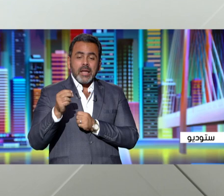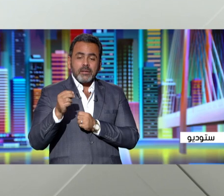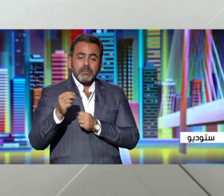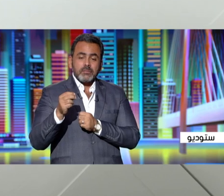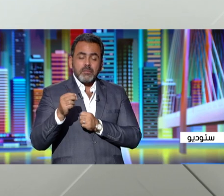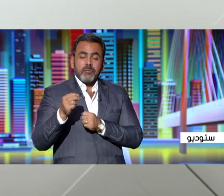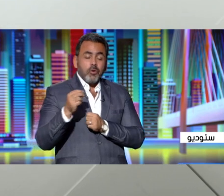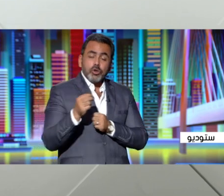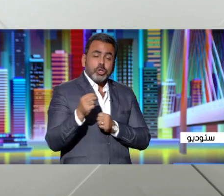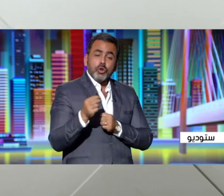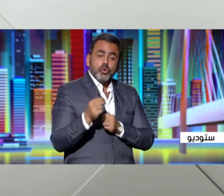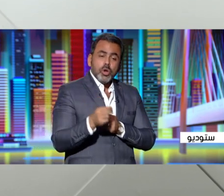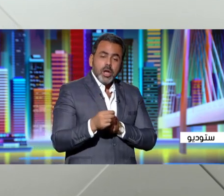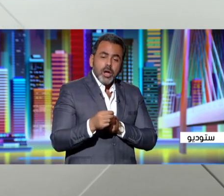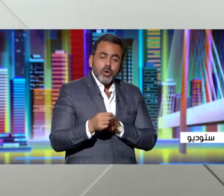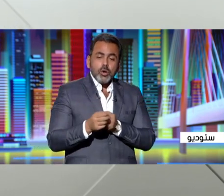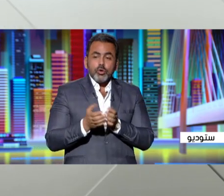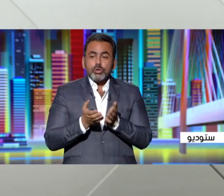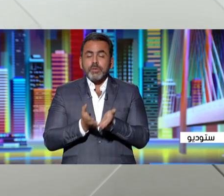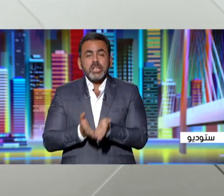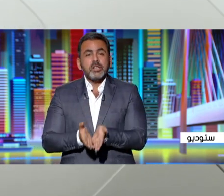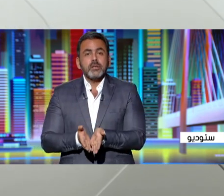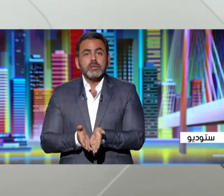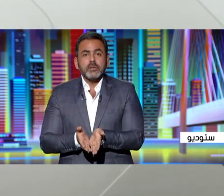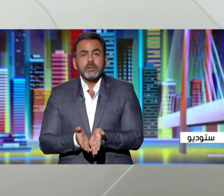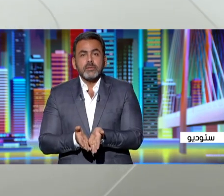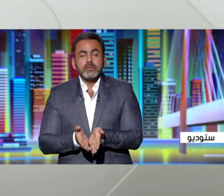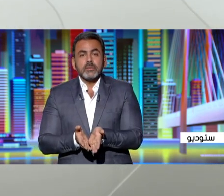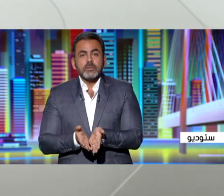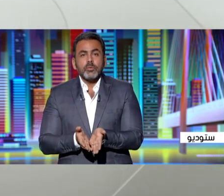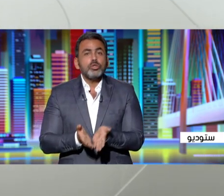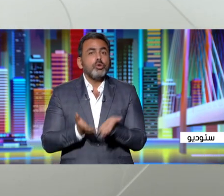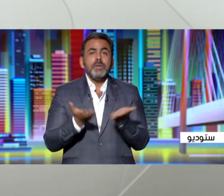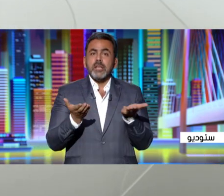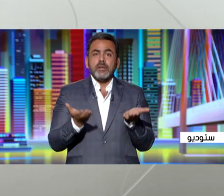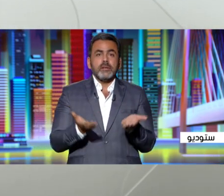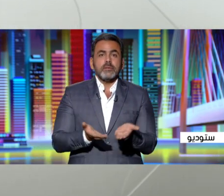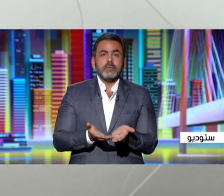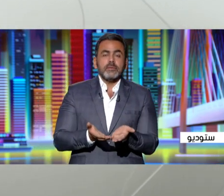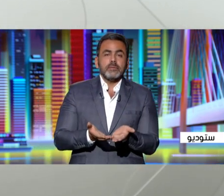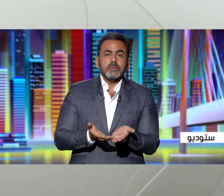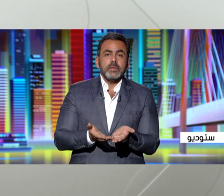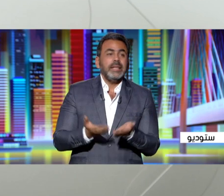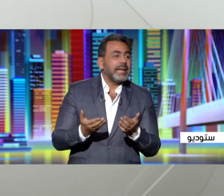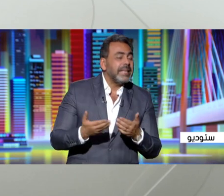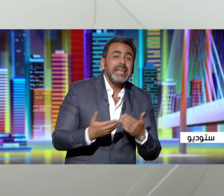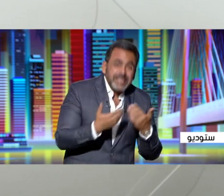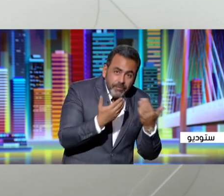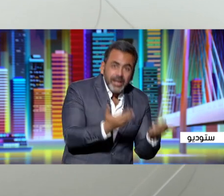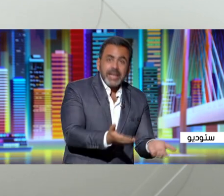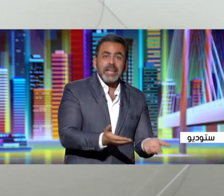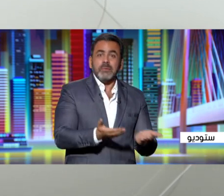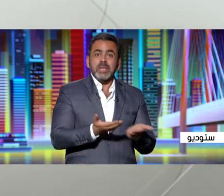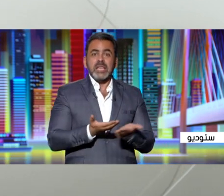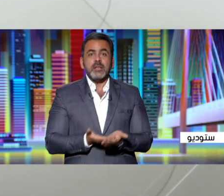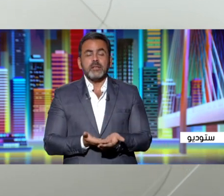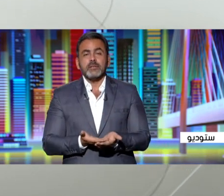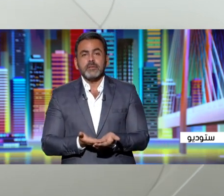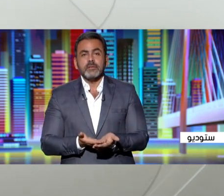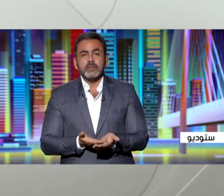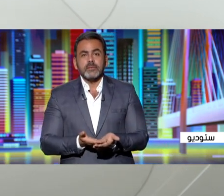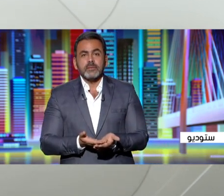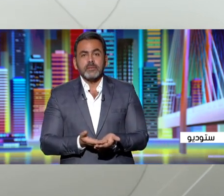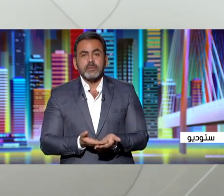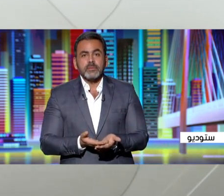قعدنا في اوسلو اقول لك اوسلو مين اوسلو مين احنا كده لسه فعلا